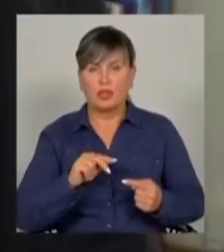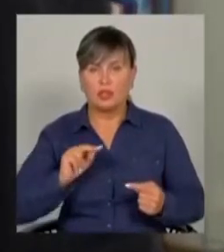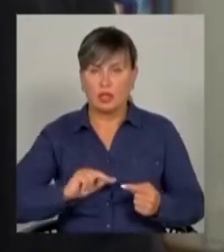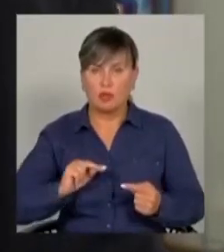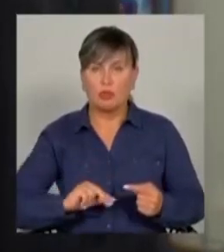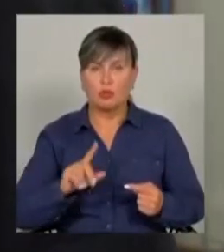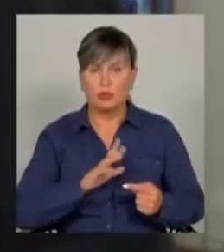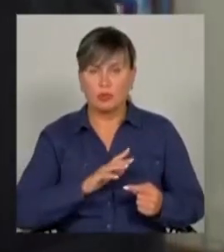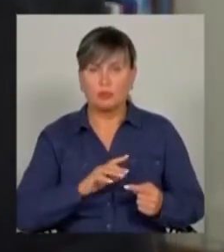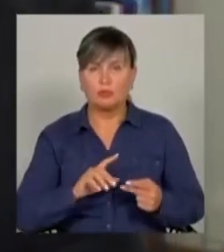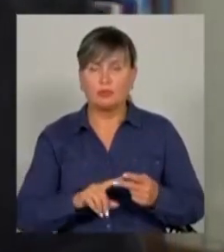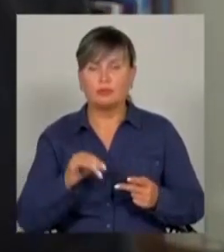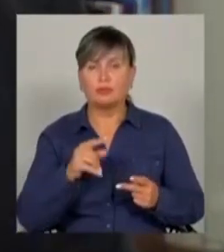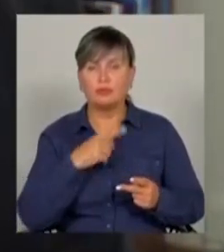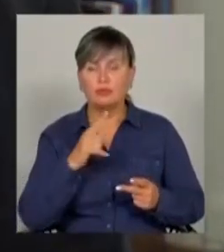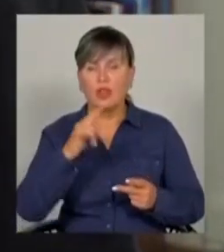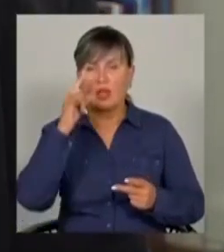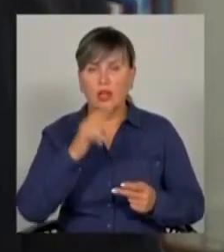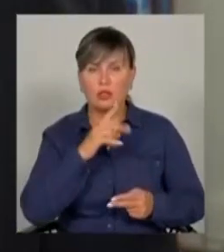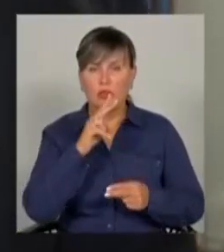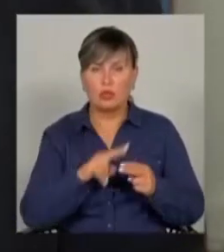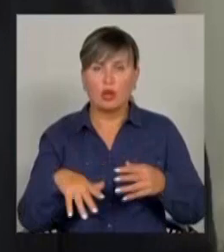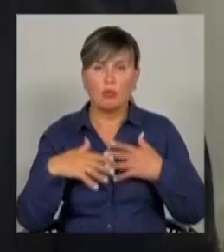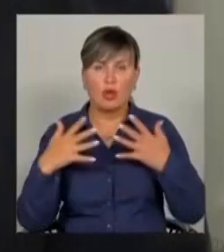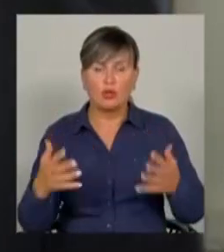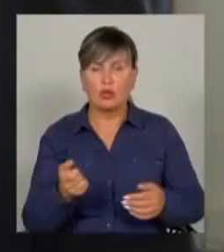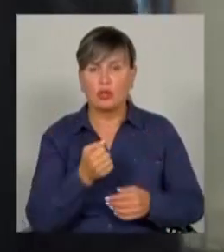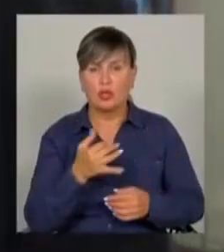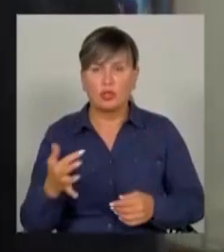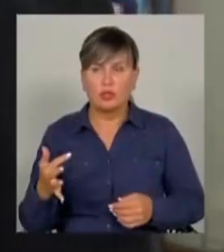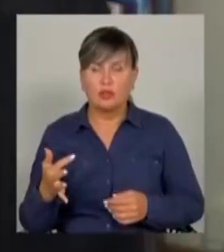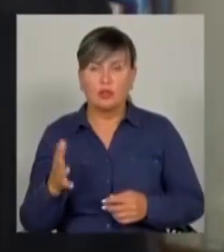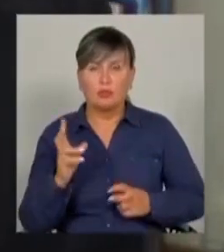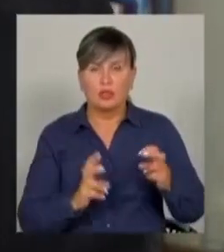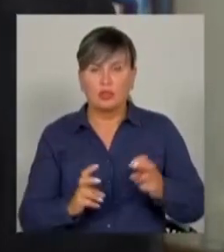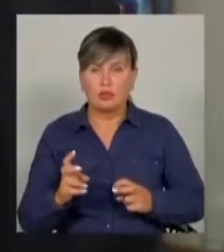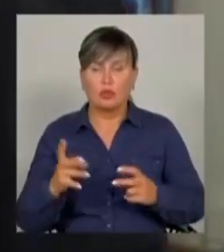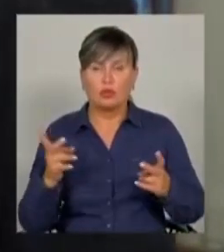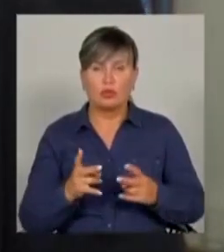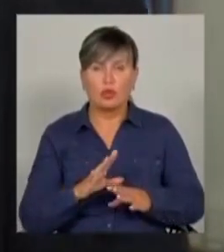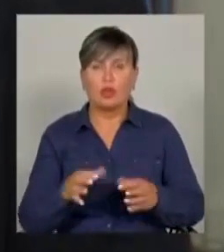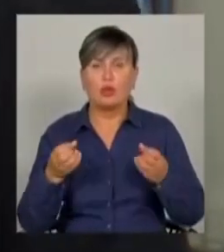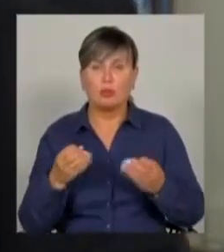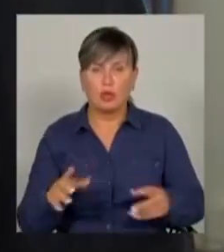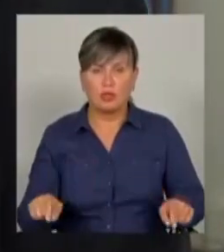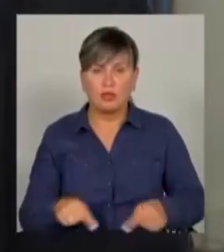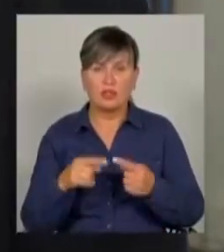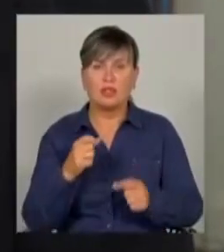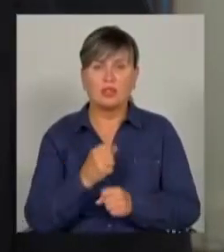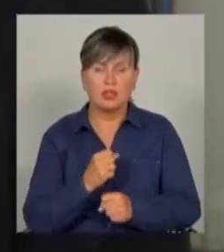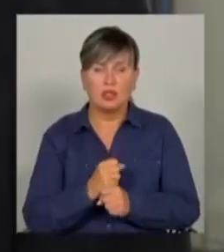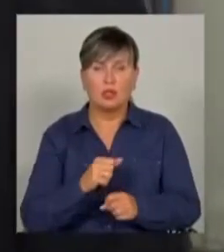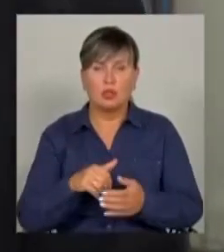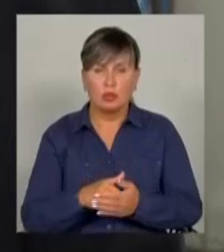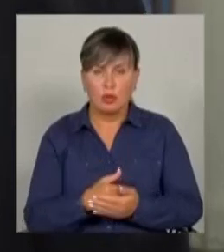наши предприятия. Он говорит, что Казахстан утерял большое количество производств, нужно их не просто восстановить, а сделать